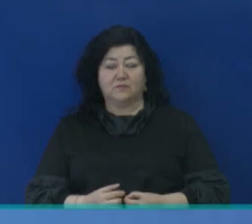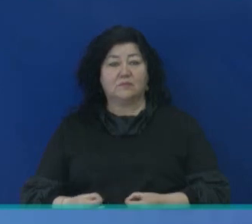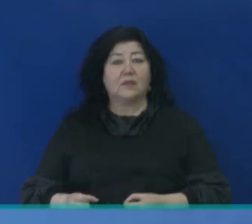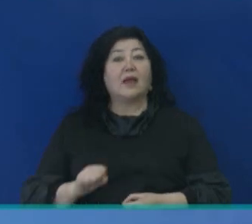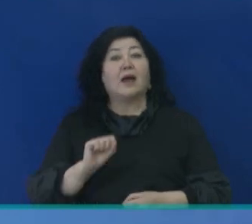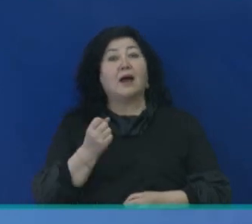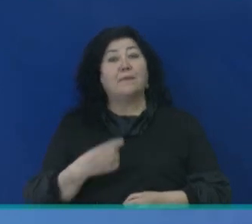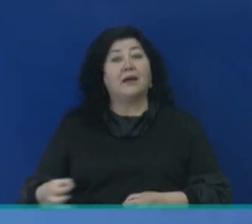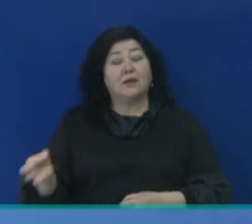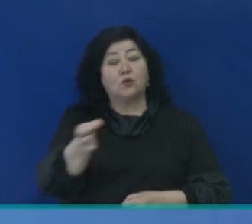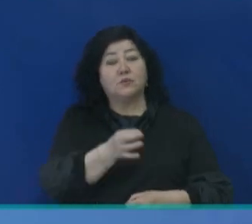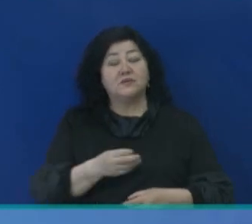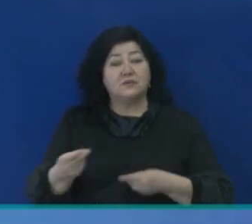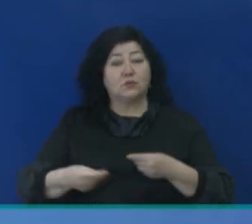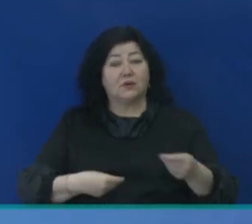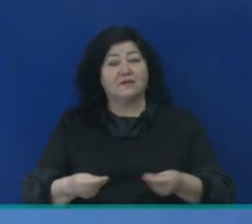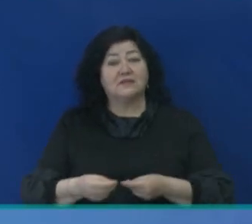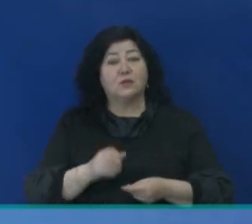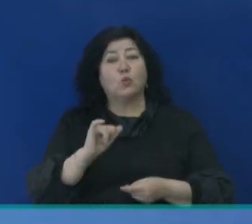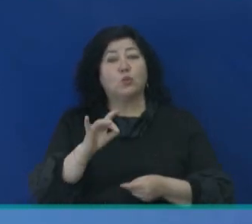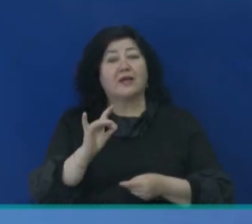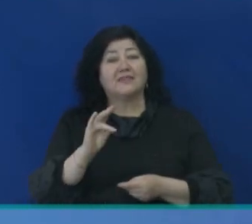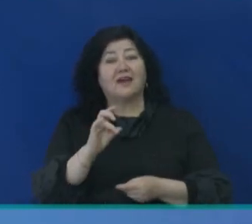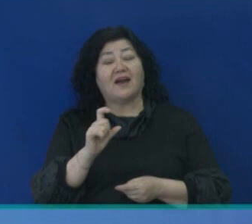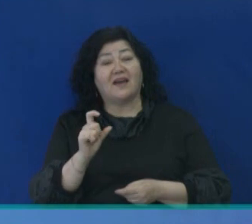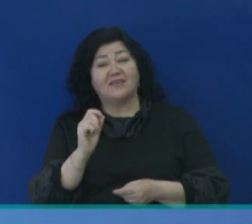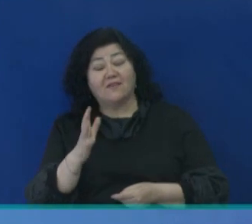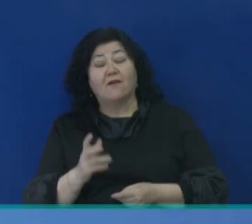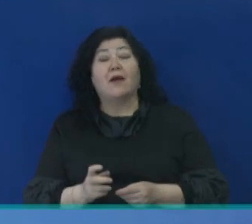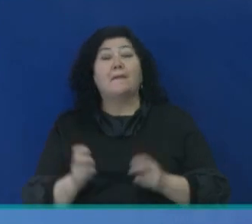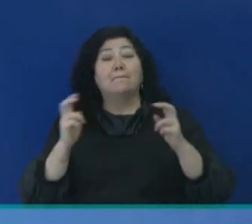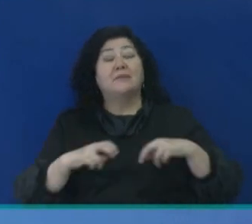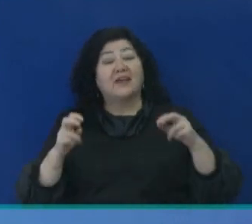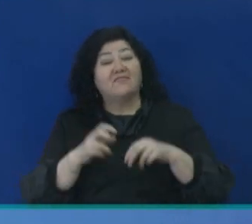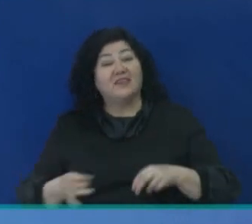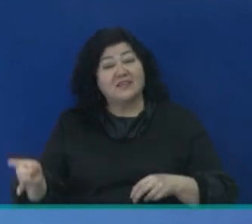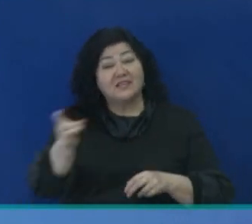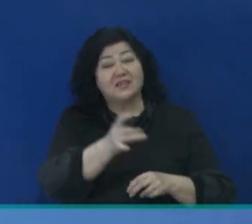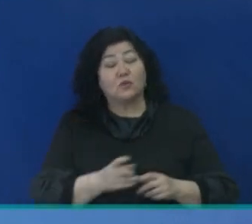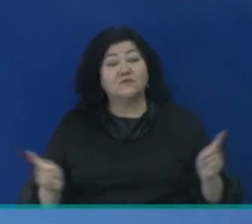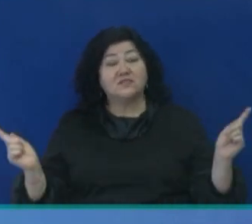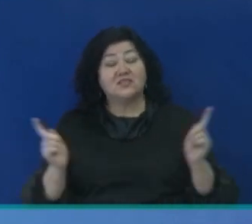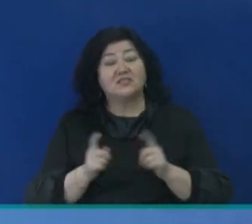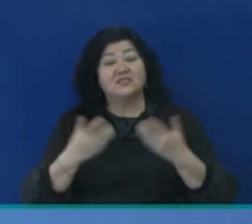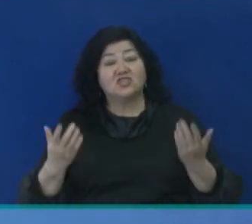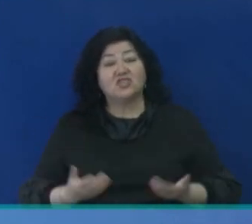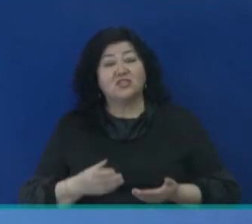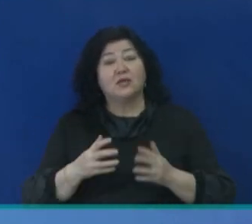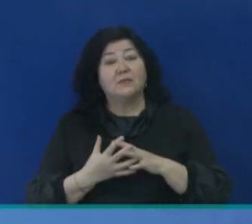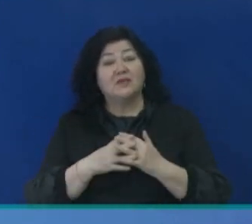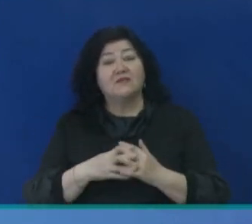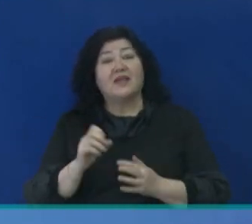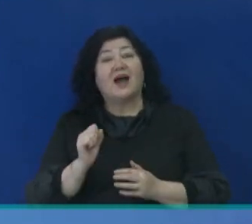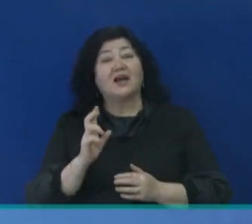Абай облысының әкімі Нұрлан Нұрынхаев аудандарды аралады. Көкпекті ауданының тұрғындарымен кездесіп, аудан әкімінің есебін тыңдады.